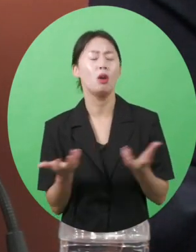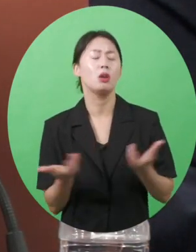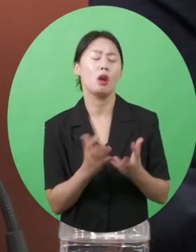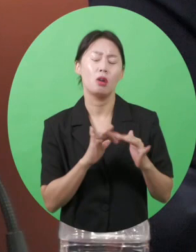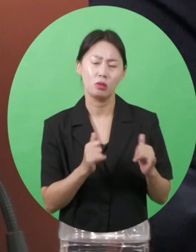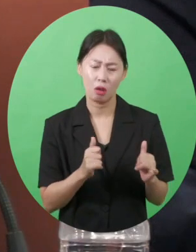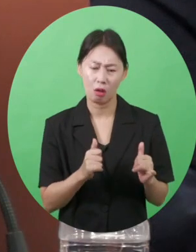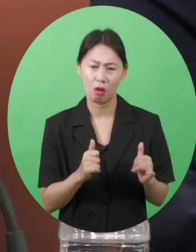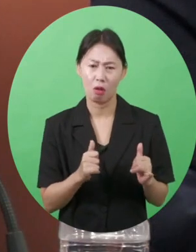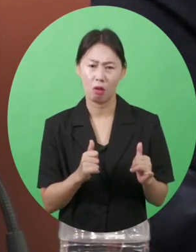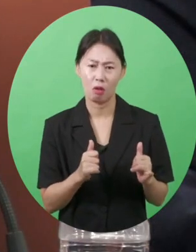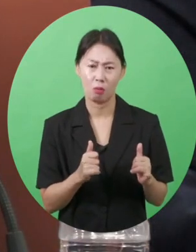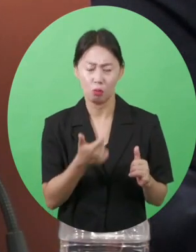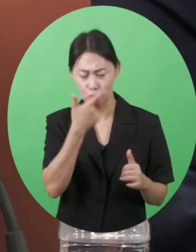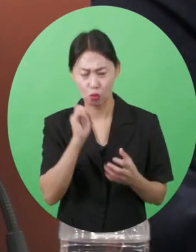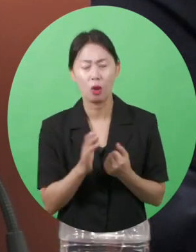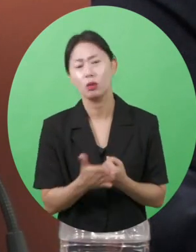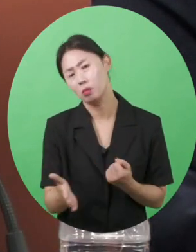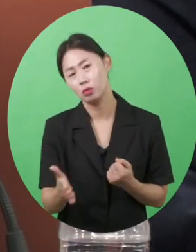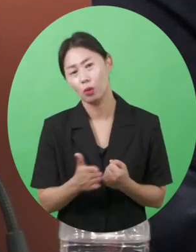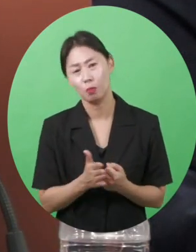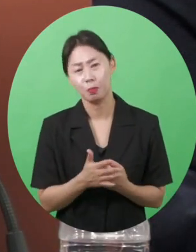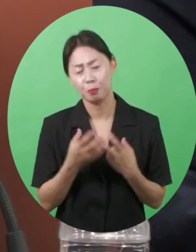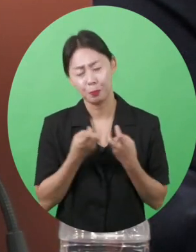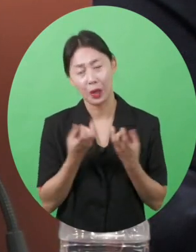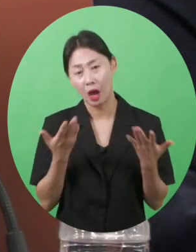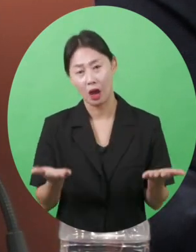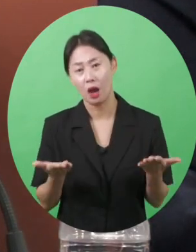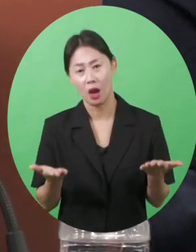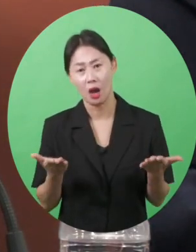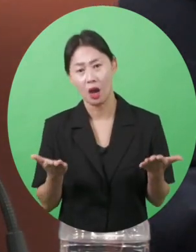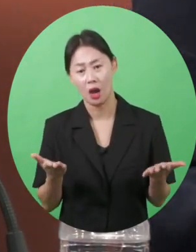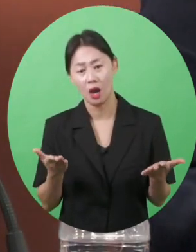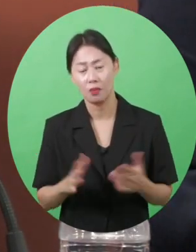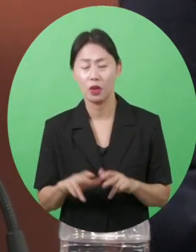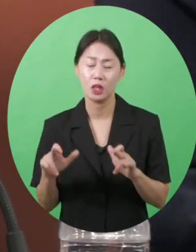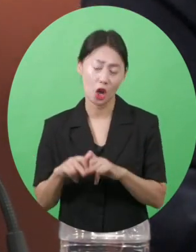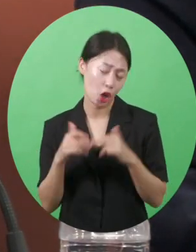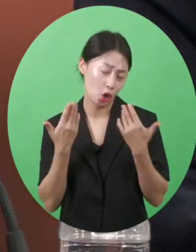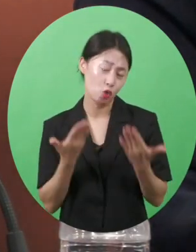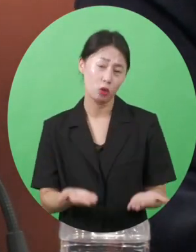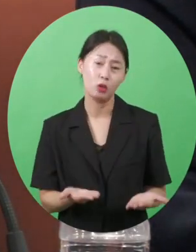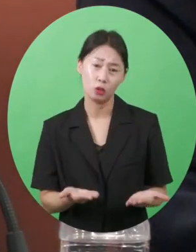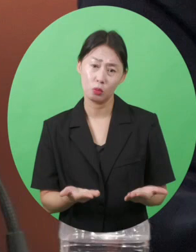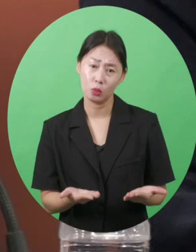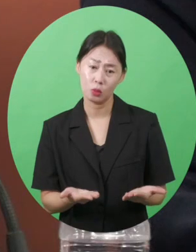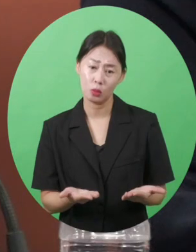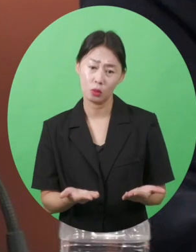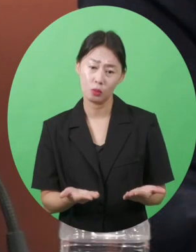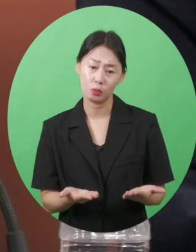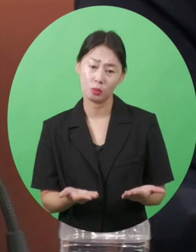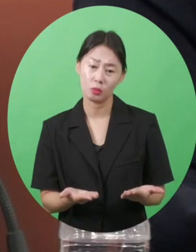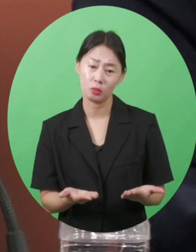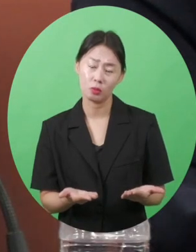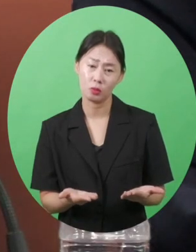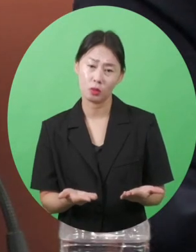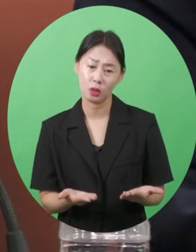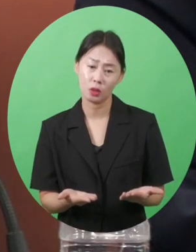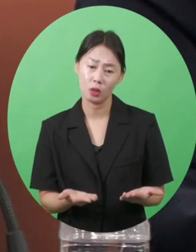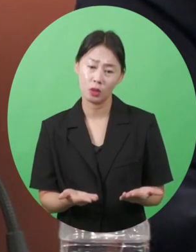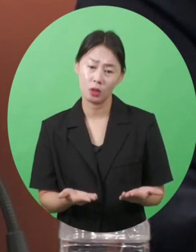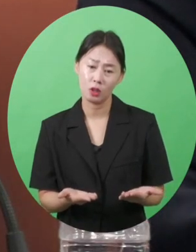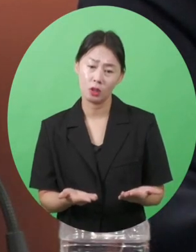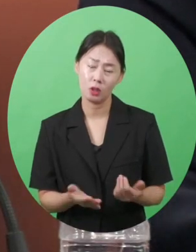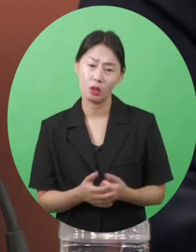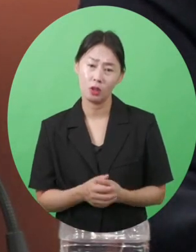부족이 문제라는 생각이 듭니다. 그래서 이 장애인 쉼터 같은 경우에도 인력이 두